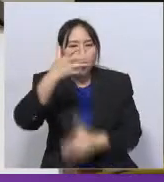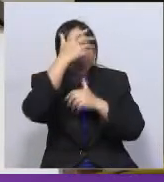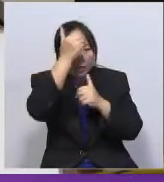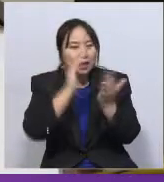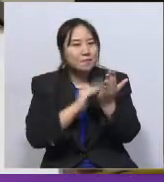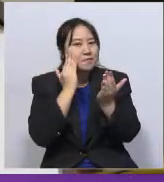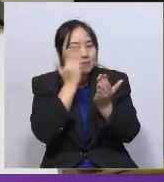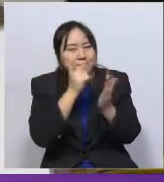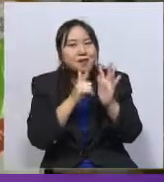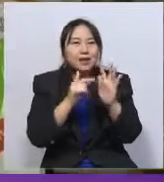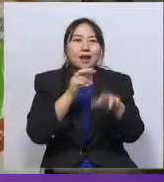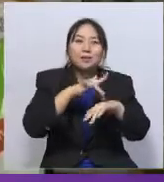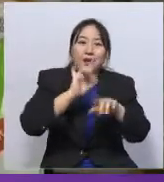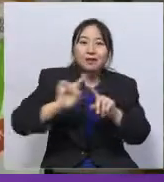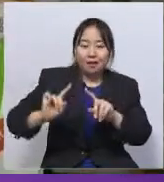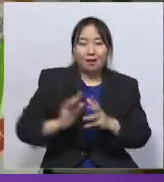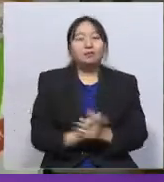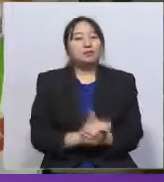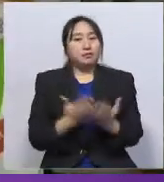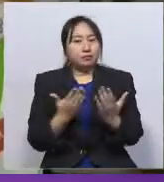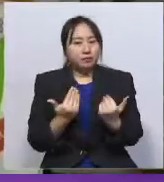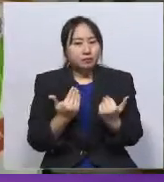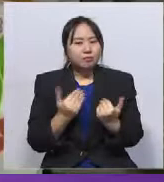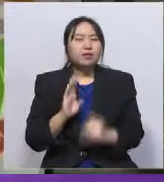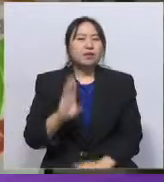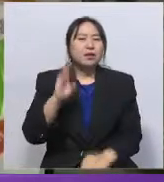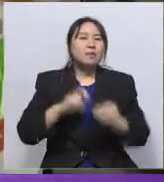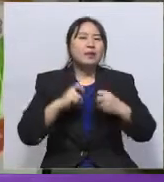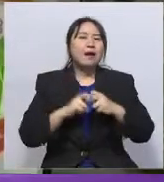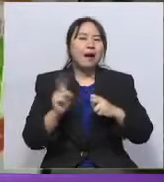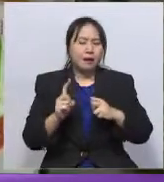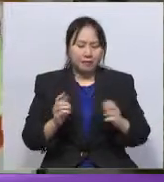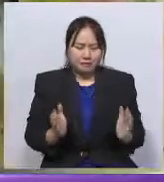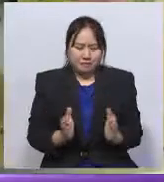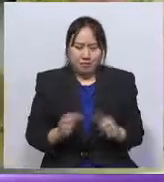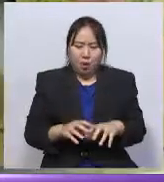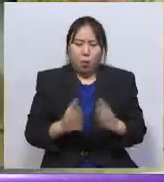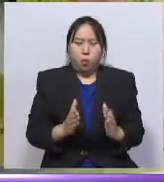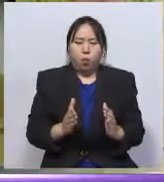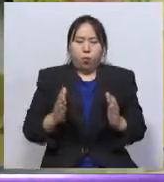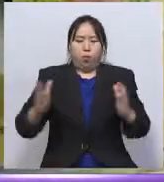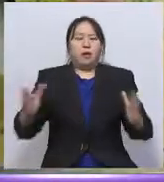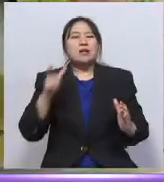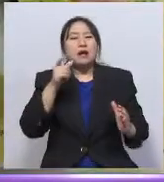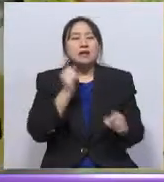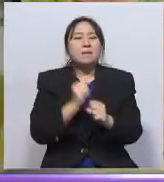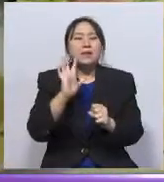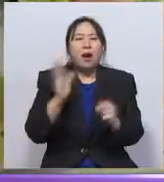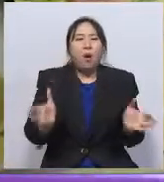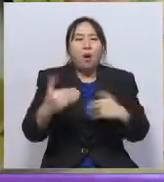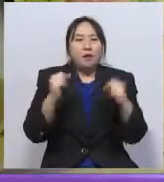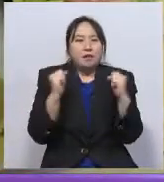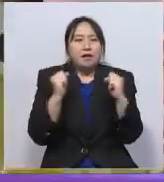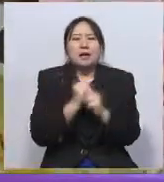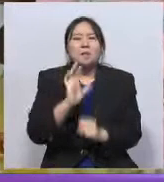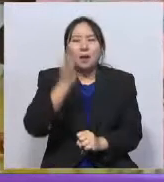ขึ้นอย่างไรก็ตามผู้ประกอบการยังประสบปัญหาการขยายกิจการไม่สามารถสร้างห้องเย็นได้เนื่องจากยังต้องรอประก